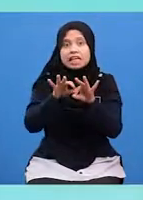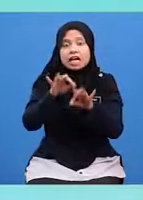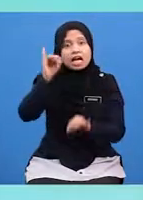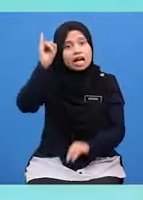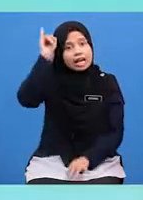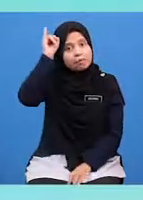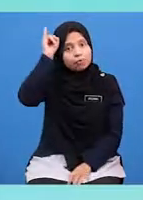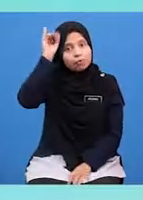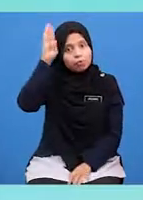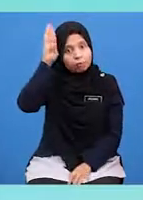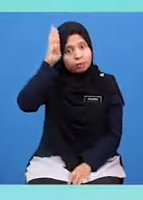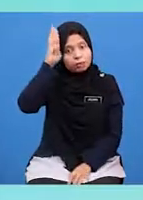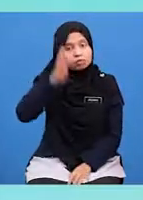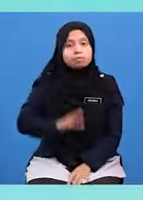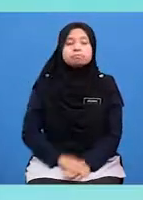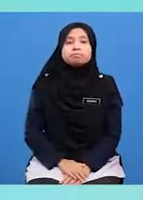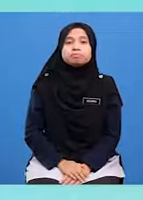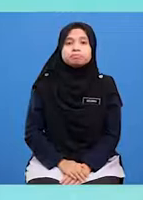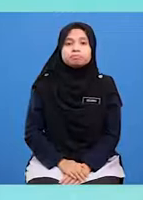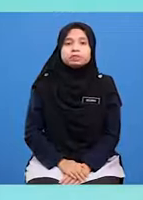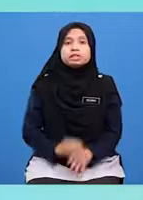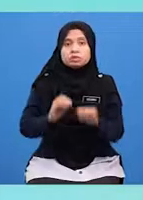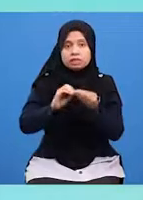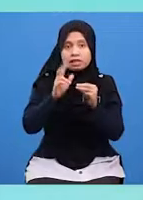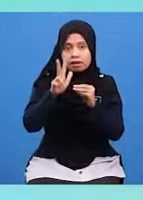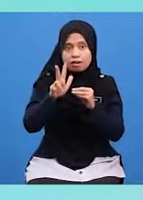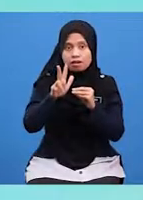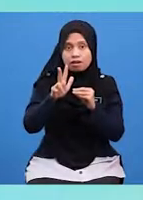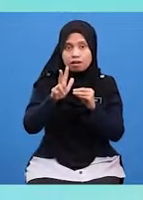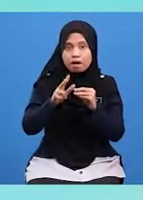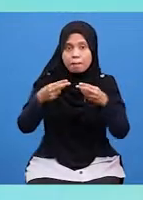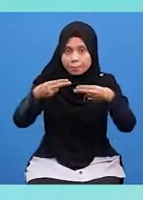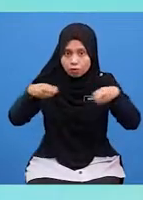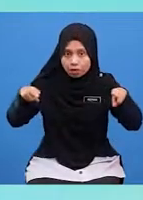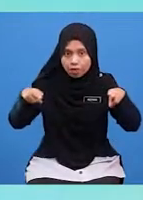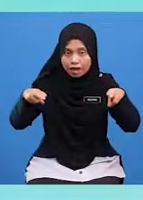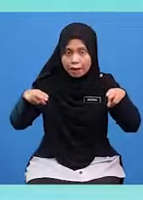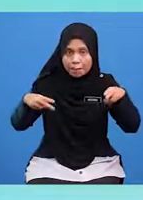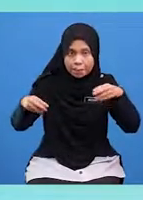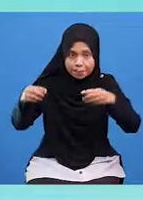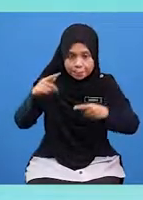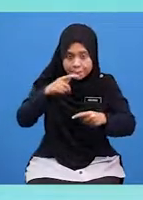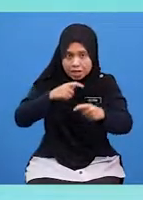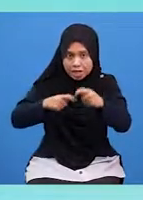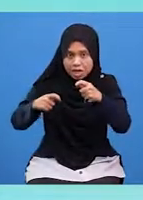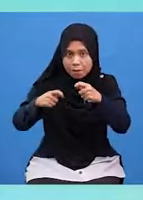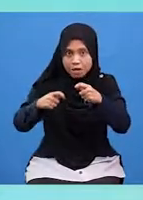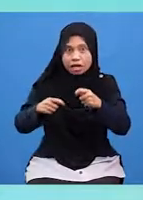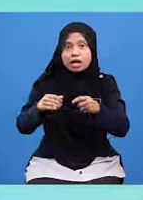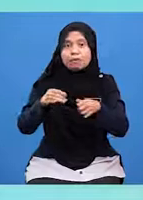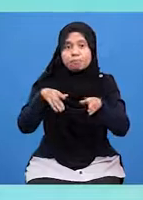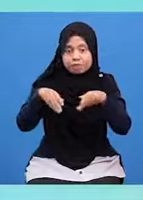belakang Ibnu Battuta. Ketiga, menghuraikan pengembaraan Ibnu